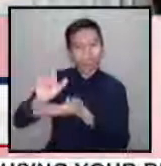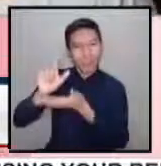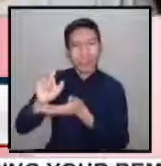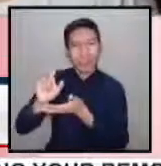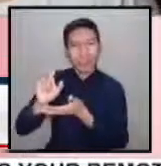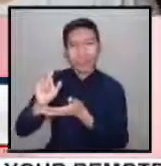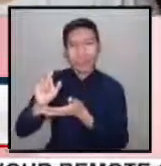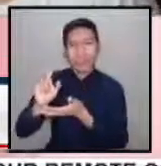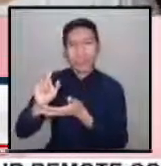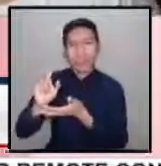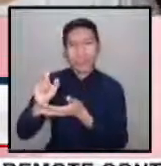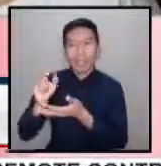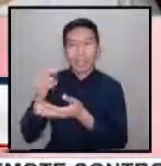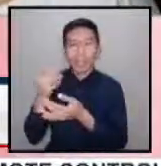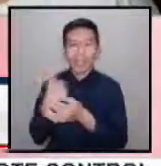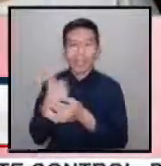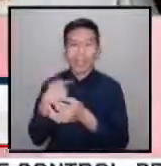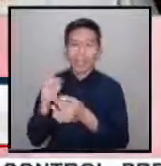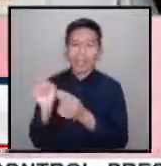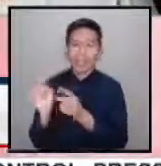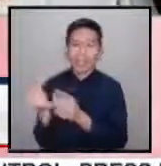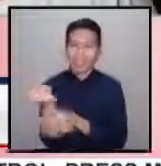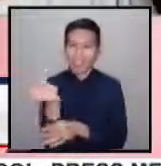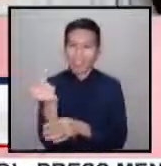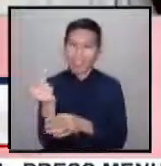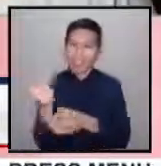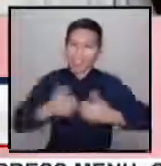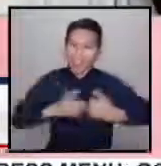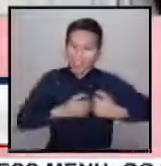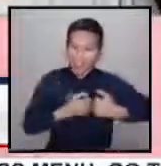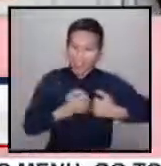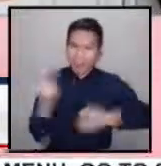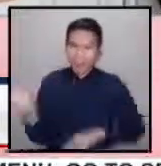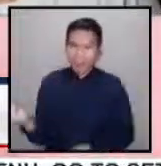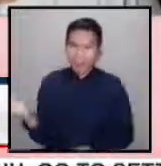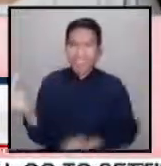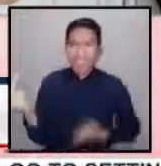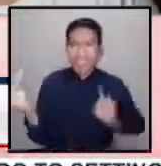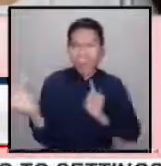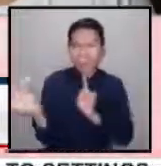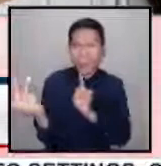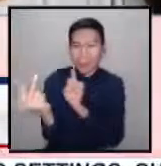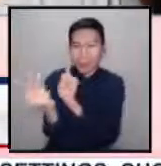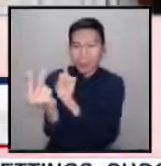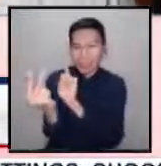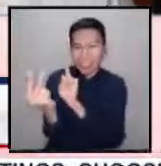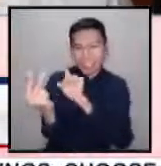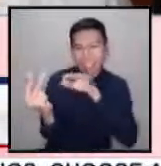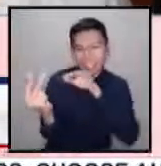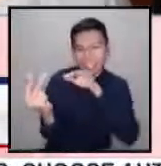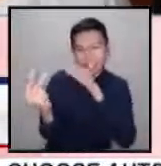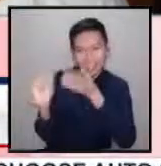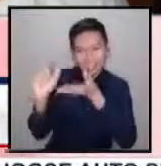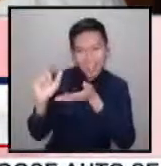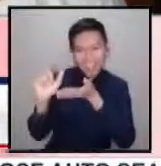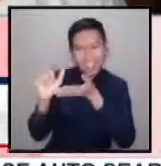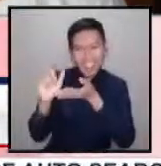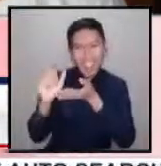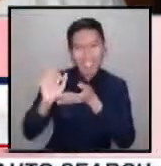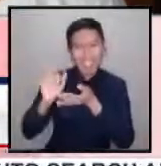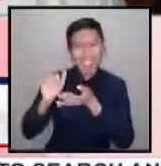mga mag-jowa na stranger. Nilalapitan ko sila para maiba na, may twist naman yung content ko.